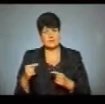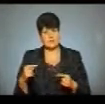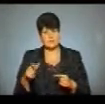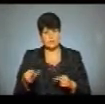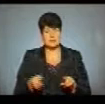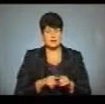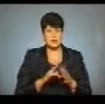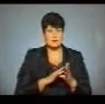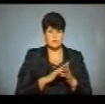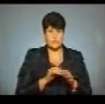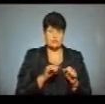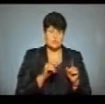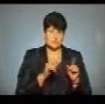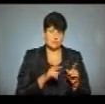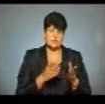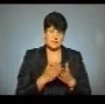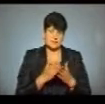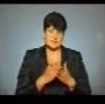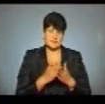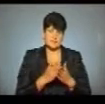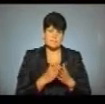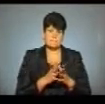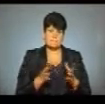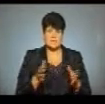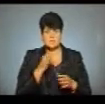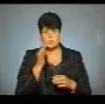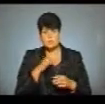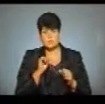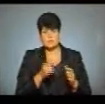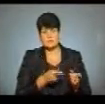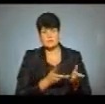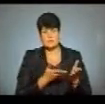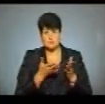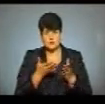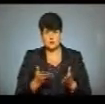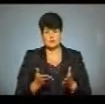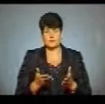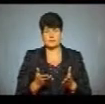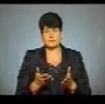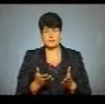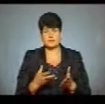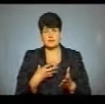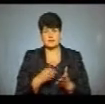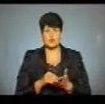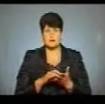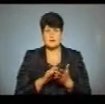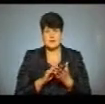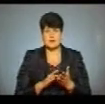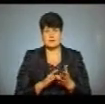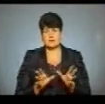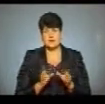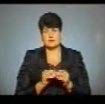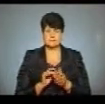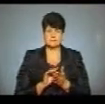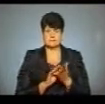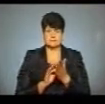теж мандрують. І, можливо, в них навіть тоді появляється більше досвіду, і вони можуть тебе запрошувати теж в якісь свої мандри, і ви починаєте подорожувати разом